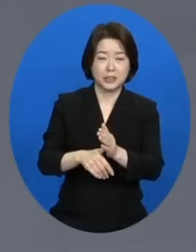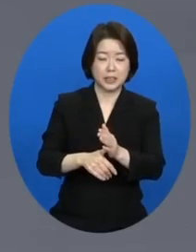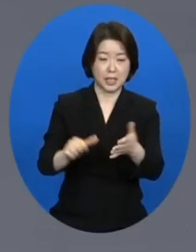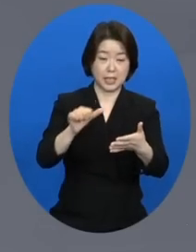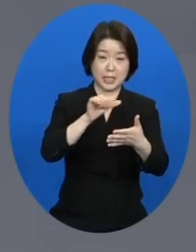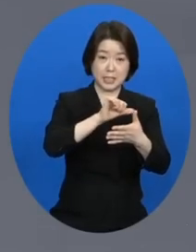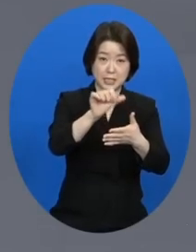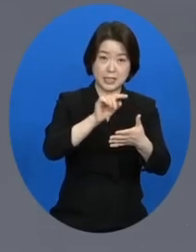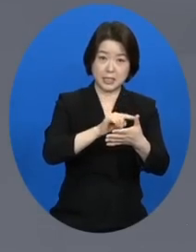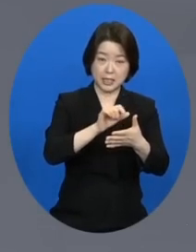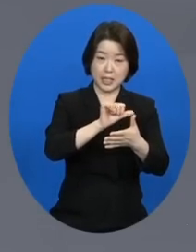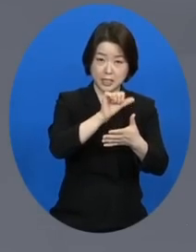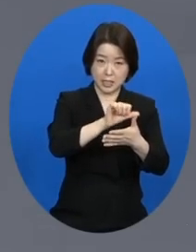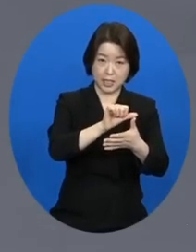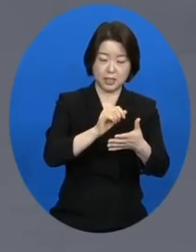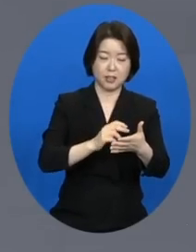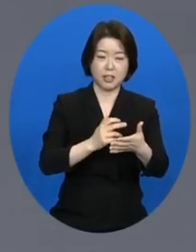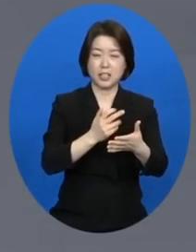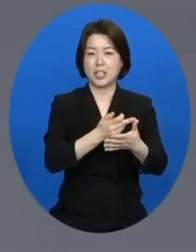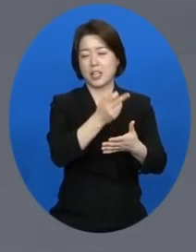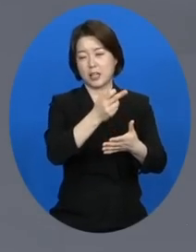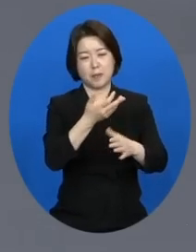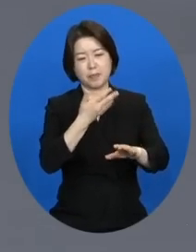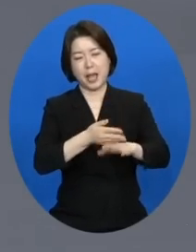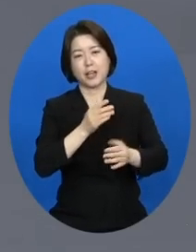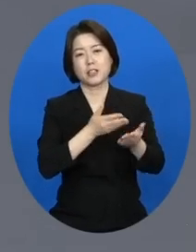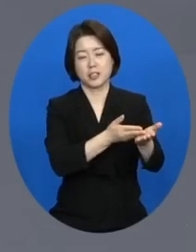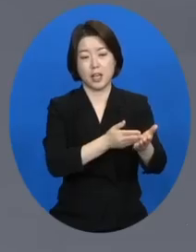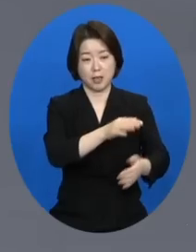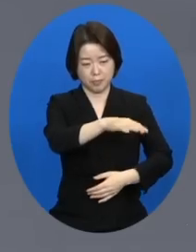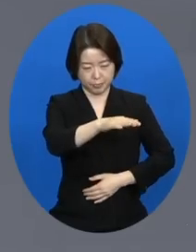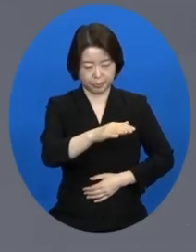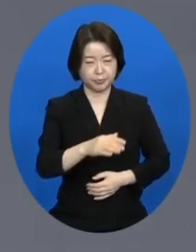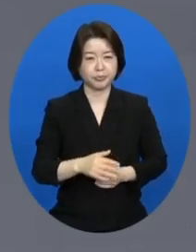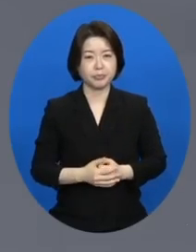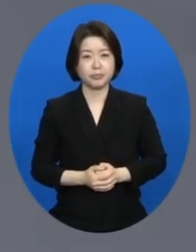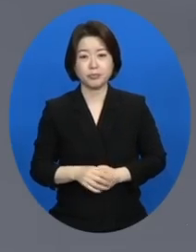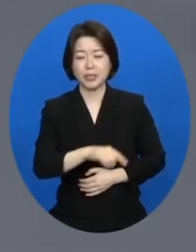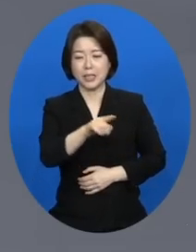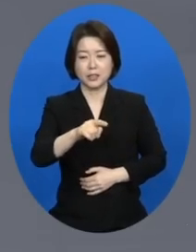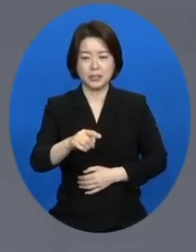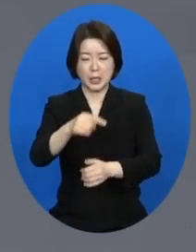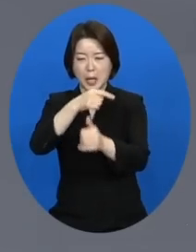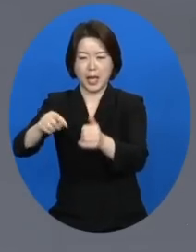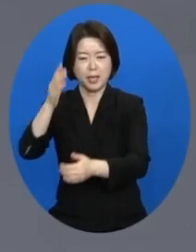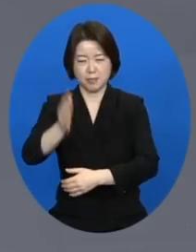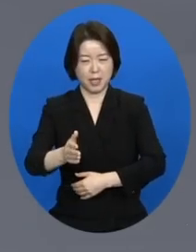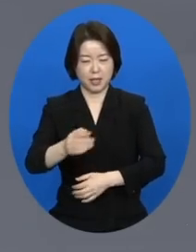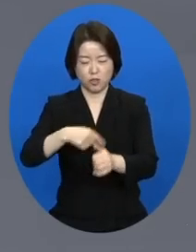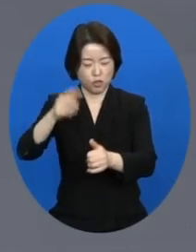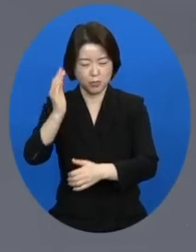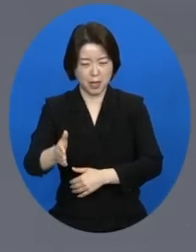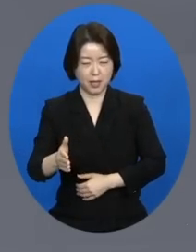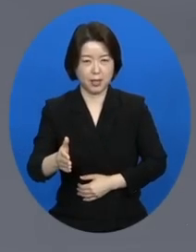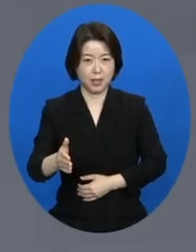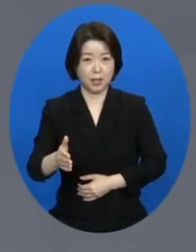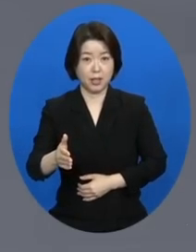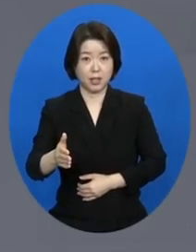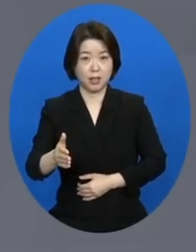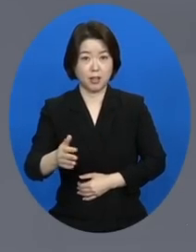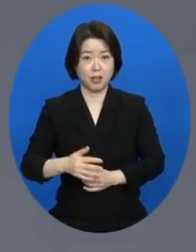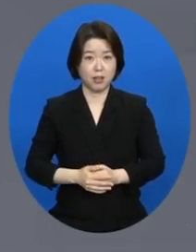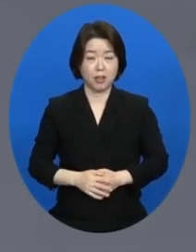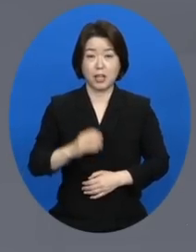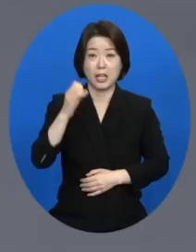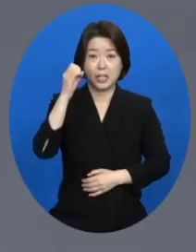장자 루벤이 다른 제안을 해요. 어떤 제안이냐면 그의 생명을 해하지 말자는 거예요. 죽이지 말자는 겁니다. 여러분